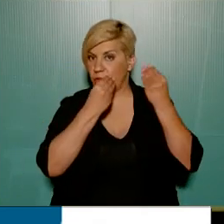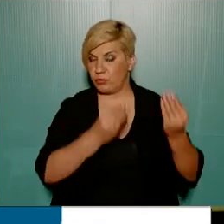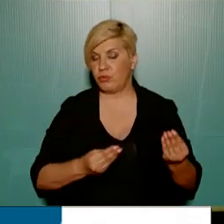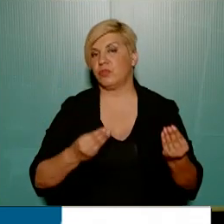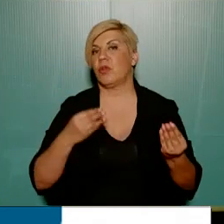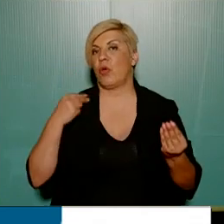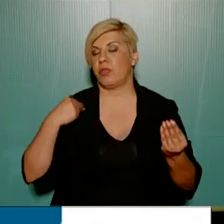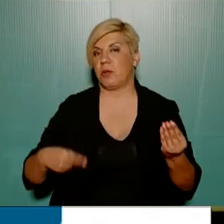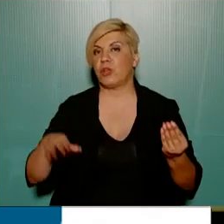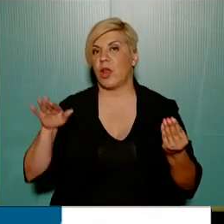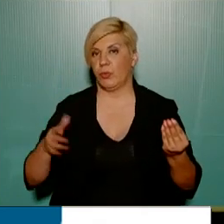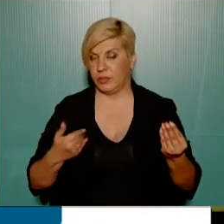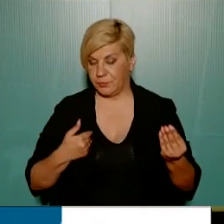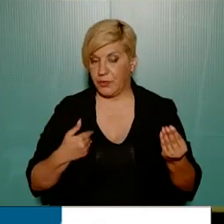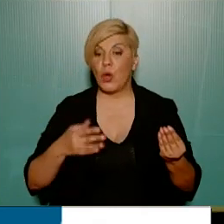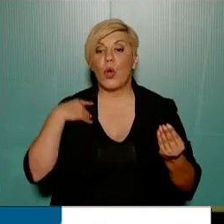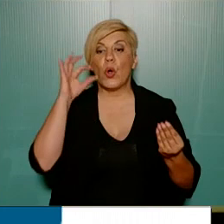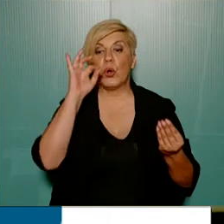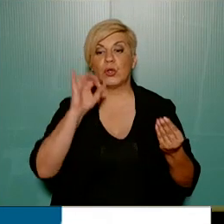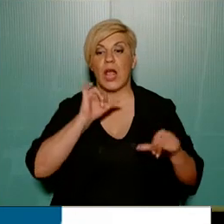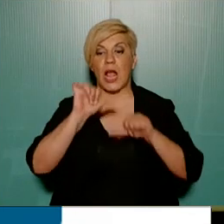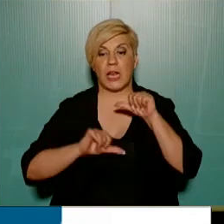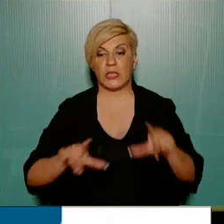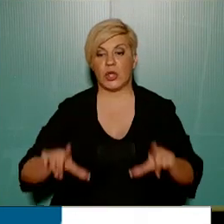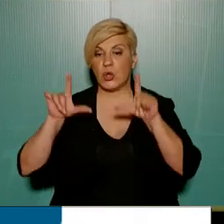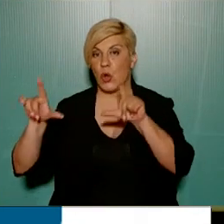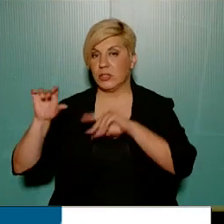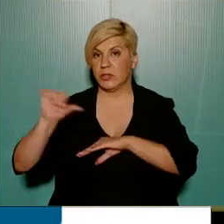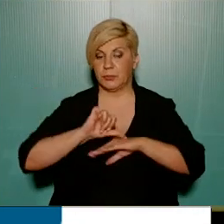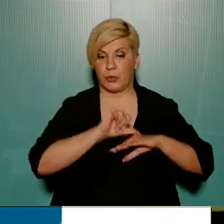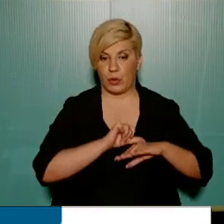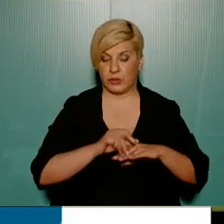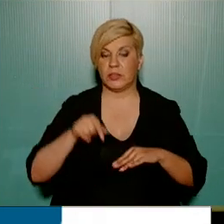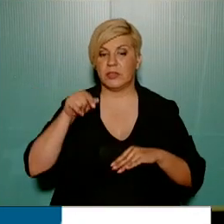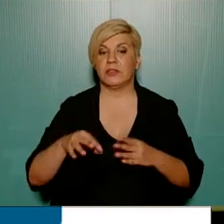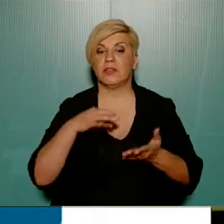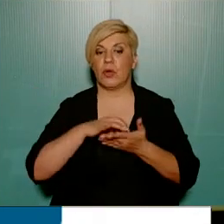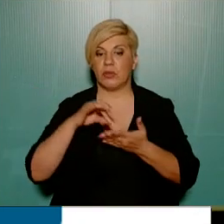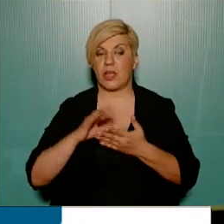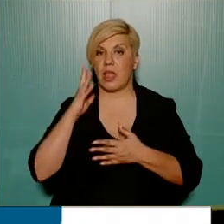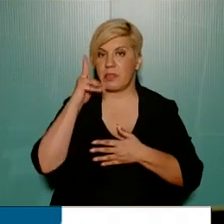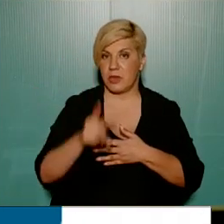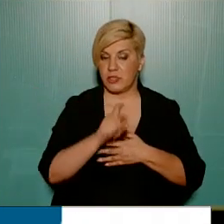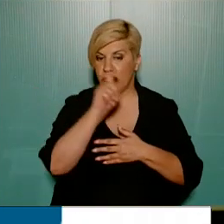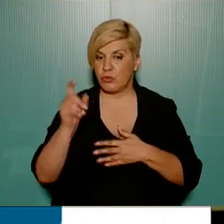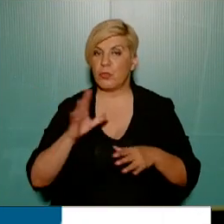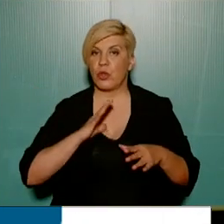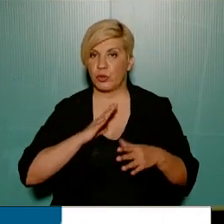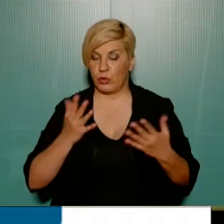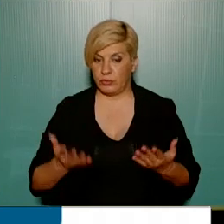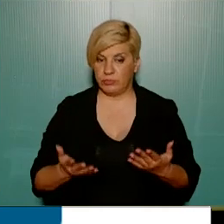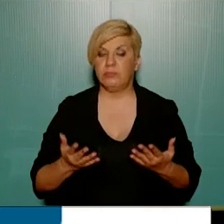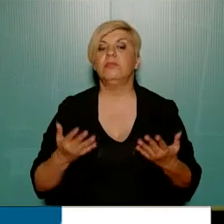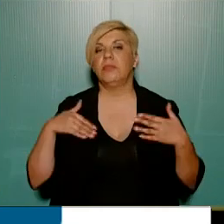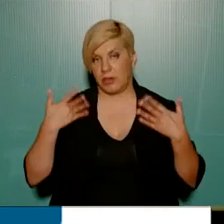Στέλιος Αγγελούδης. Ο στόχος της αλλαγής της εικόνας της πόλης μας, της βελτίωσης της καθημερινότητας των πολιτών,